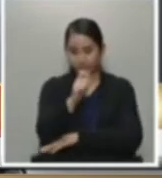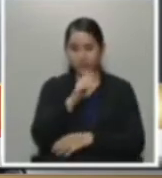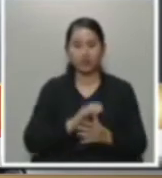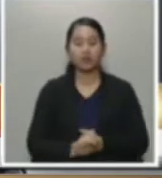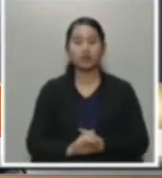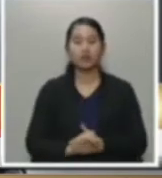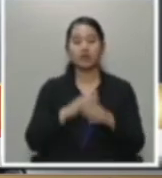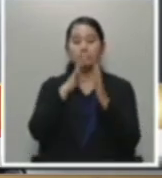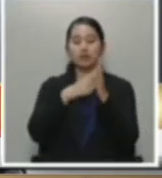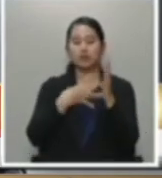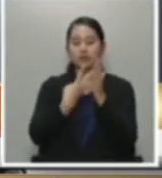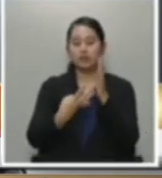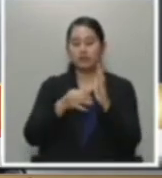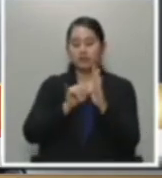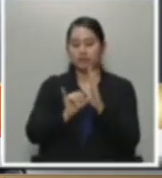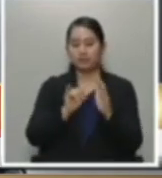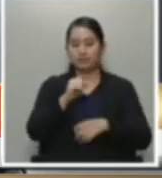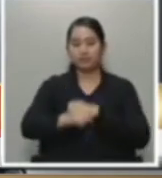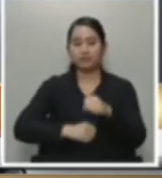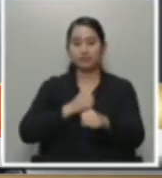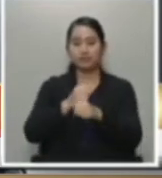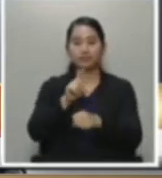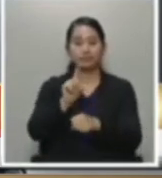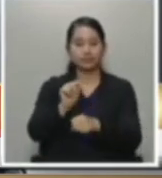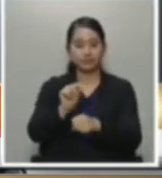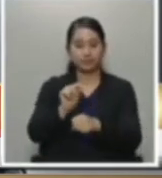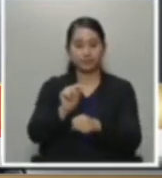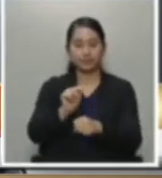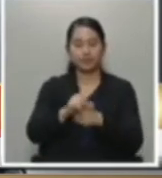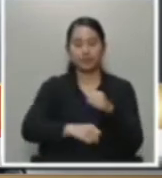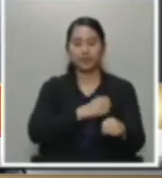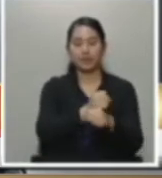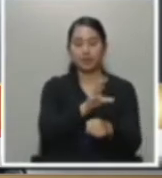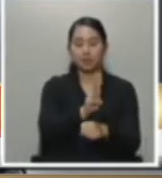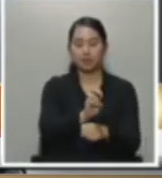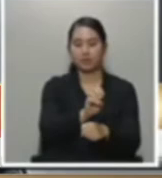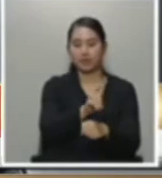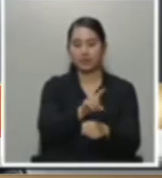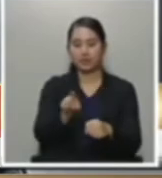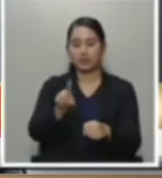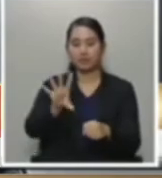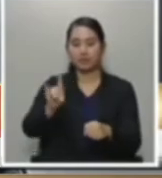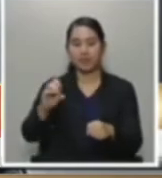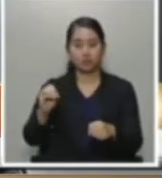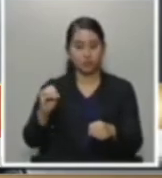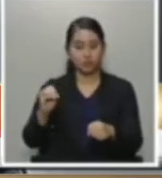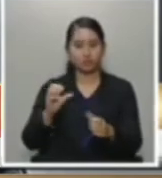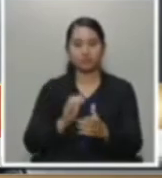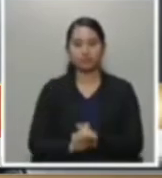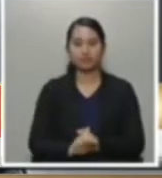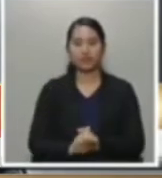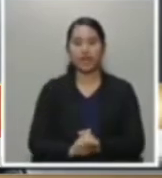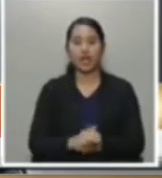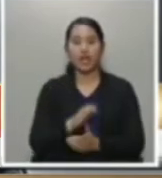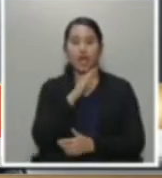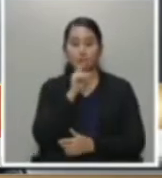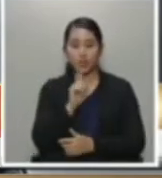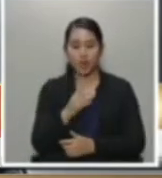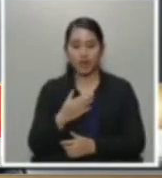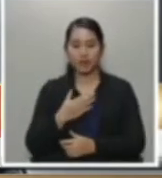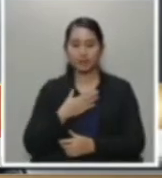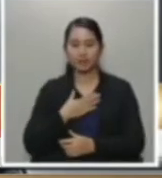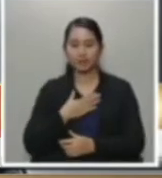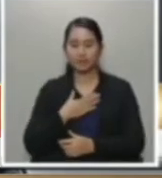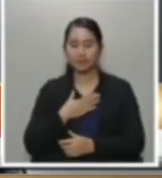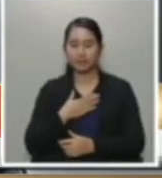าสตร์ชาติ20ปีนะครับ61ถึง80เกิดว่าเราไม่ได้มีการทักท้วงไ